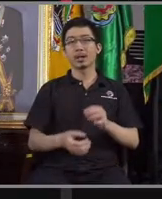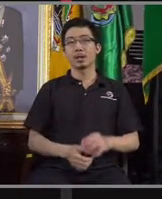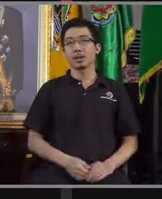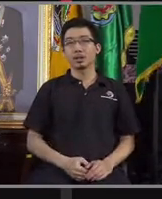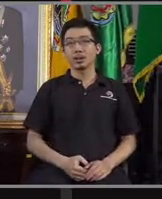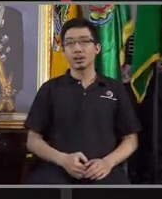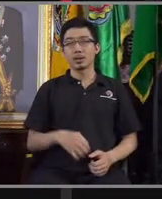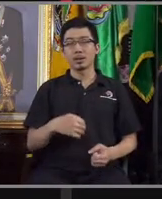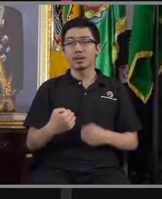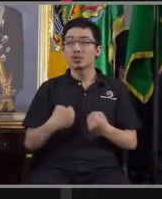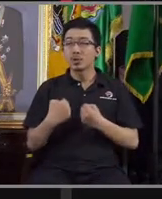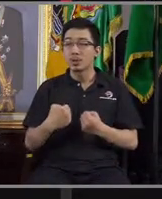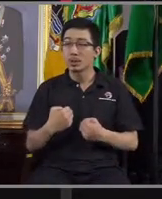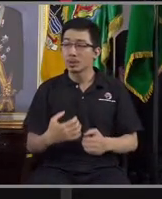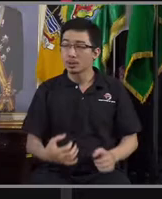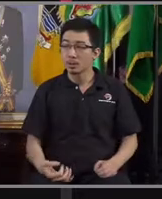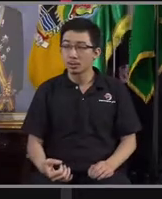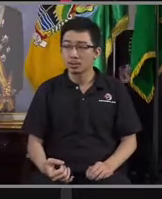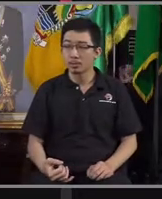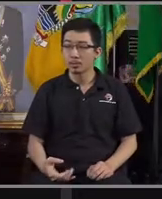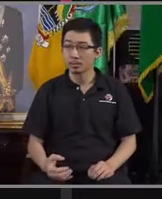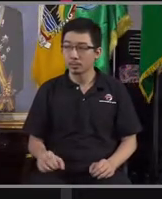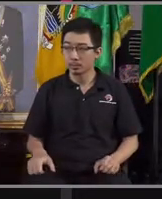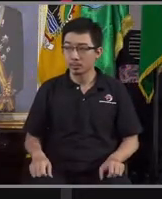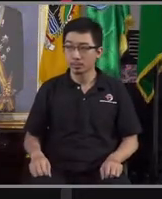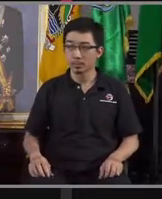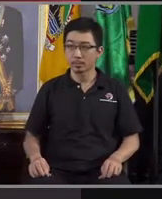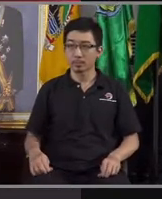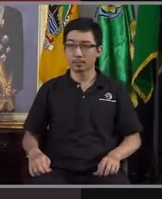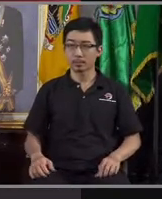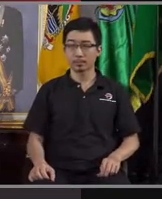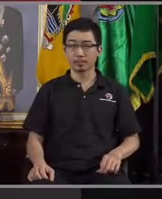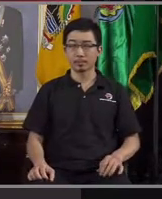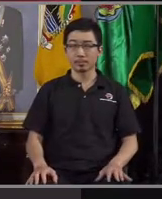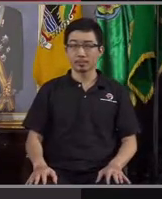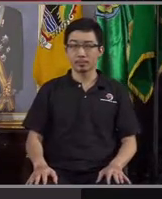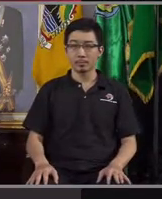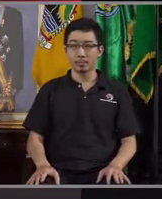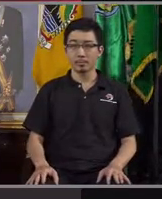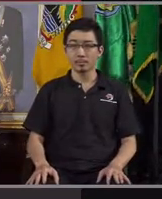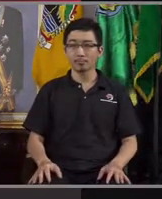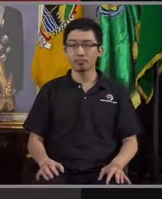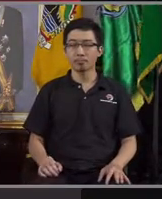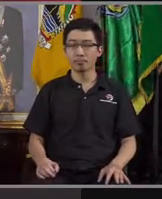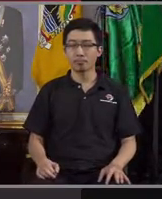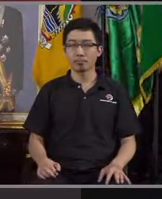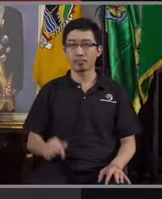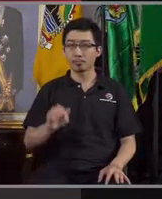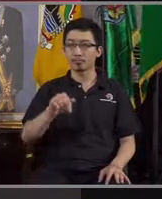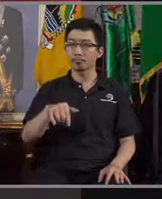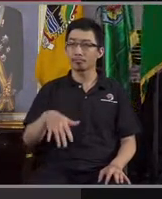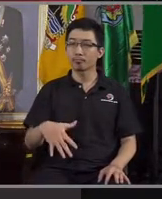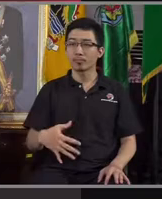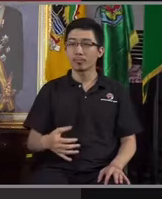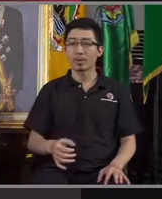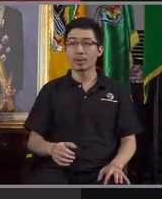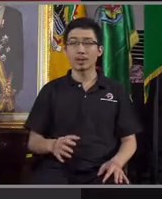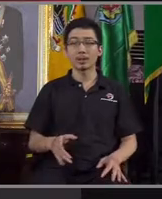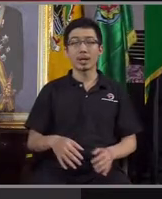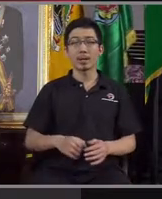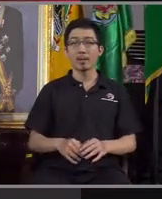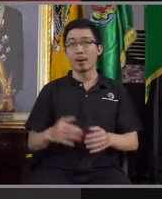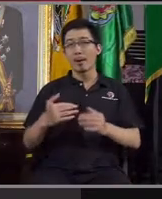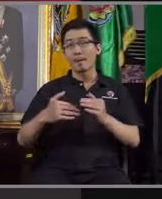adalah pertanian, dan 20% adalah perdagangan. Slide. Ini adalah untuk indeks pembangunan